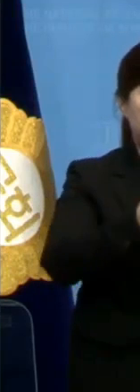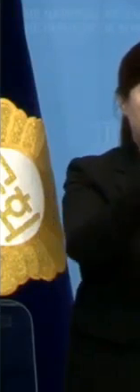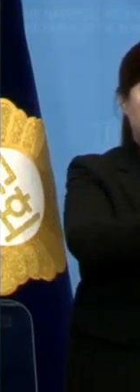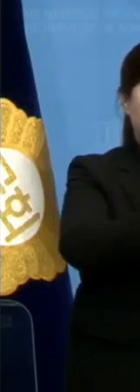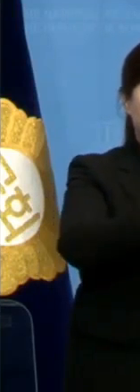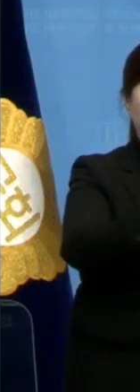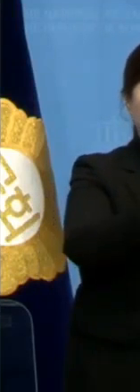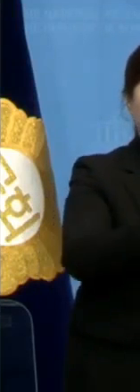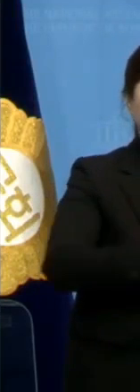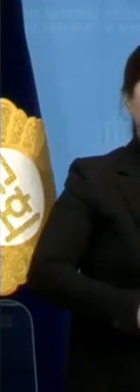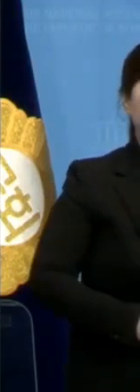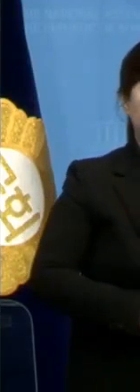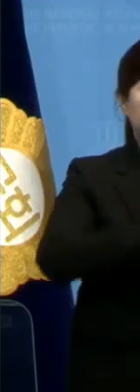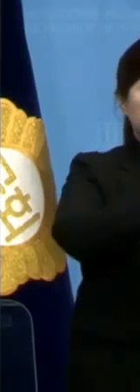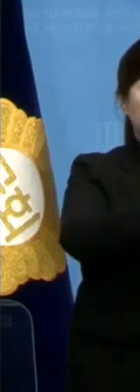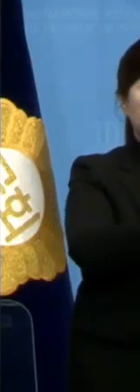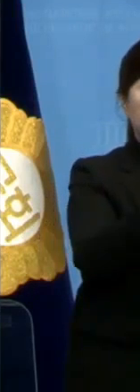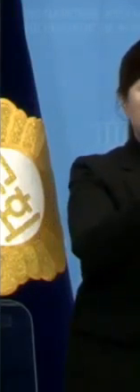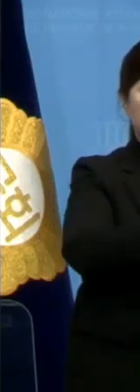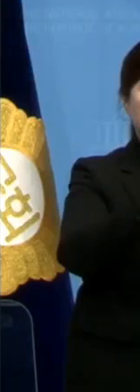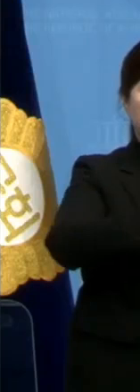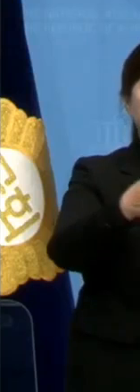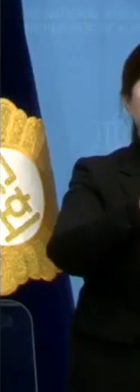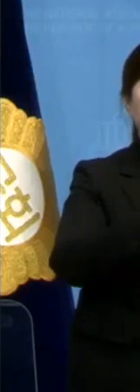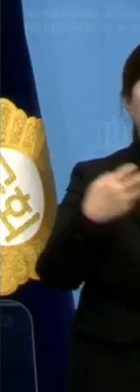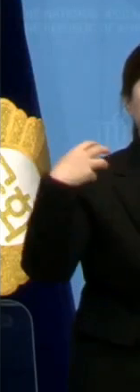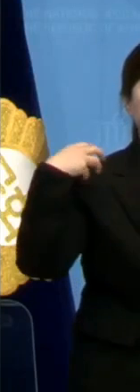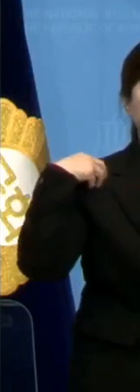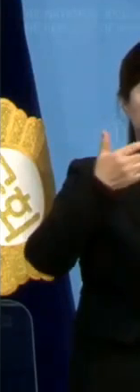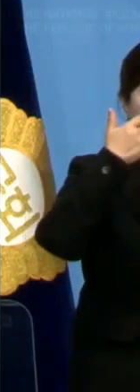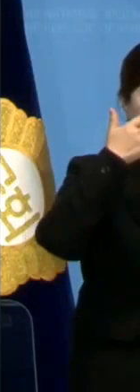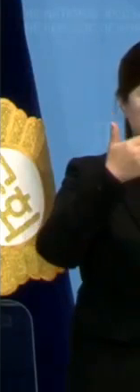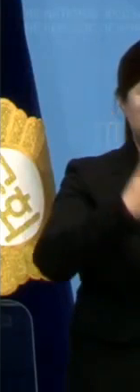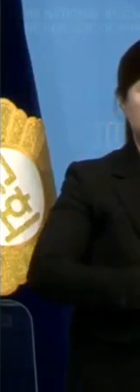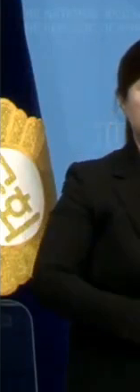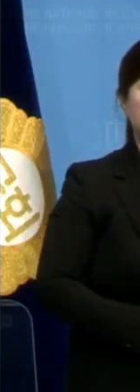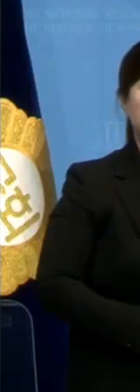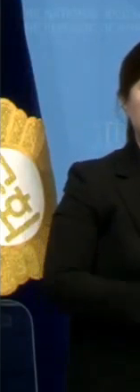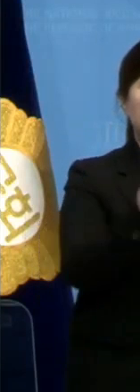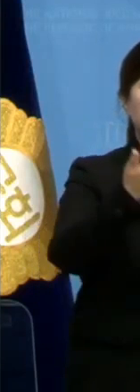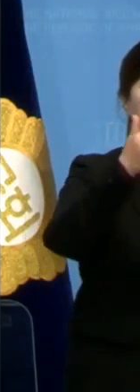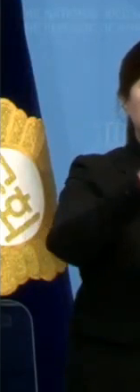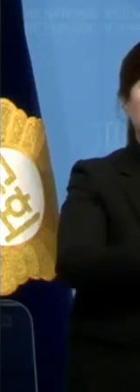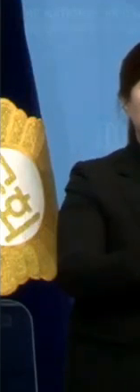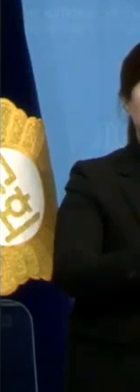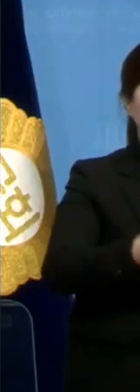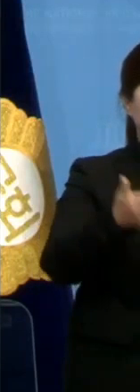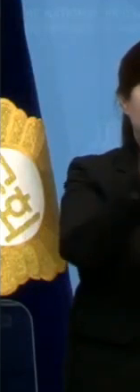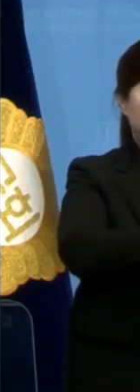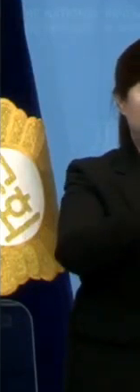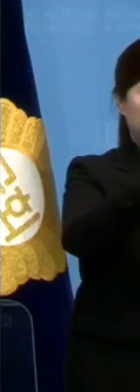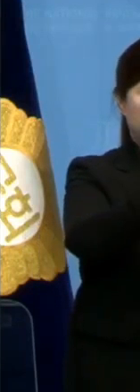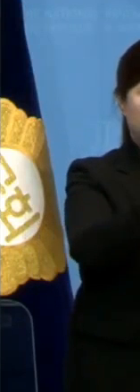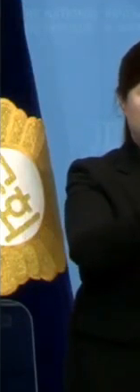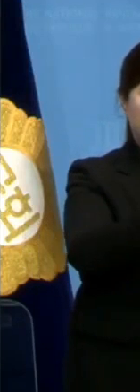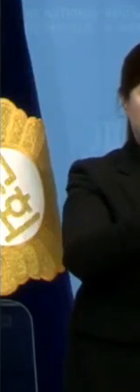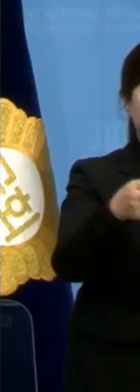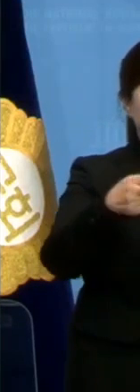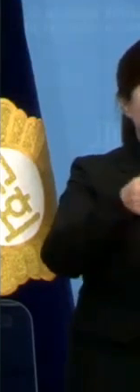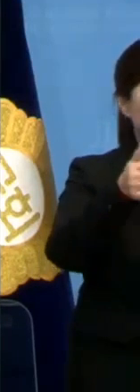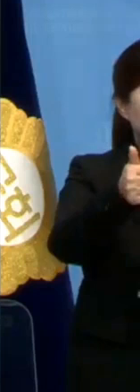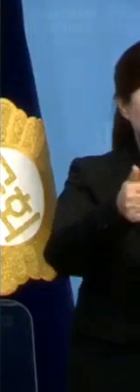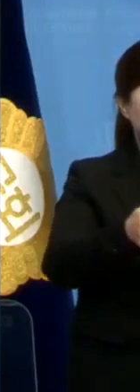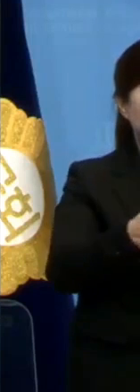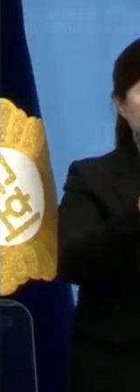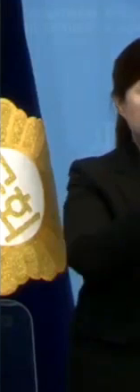공공의료가 담당할 정도로 공공의료기관의 역할은 절대적입니다. 그러나 공공의료기관의 의사인력